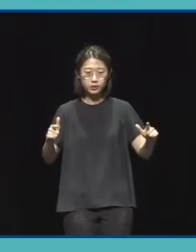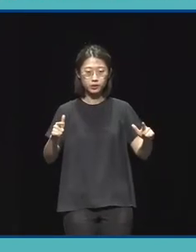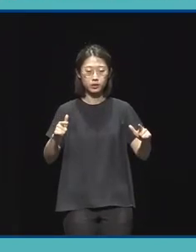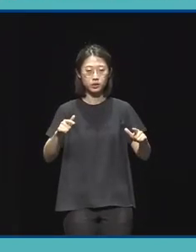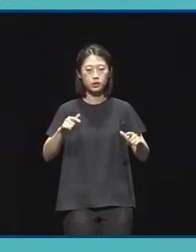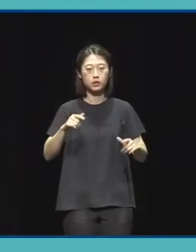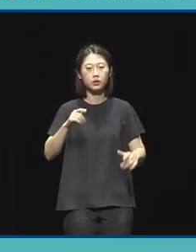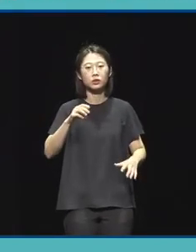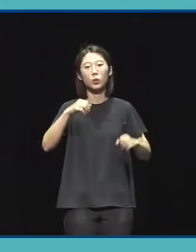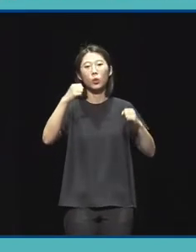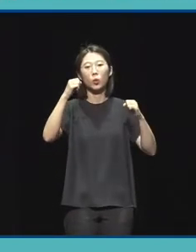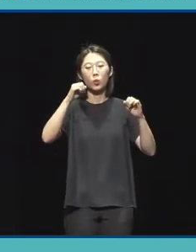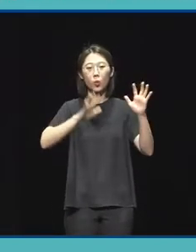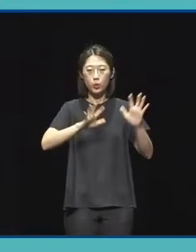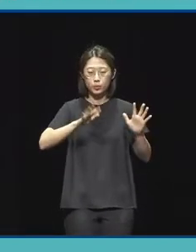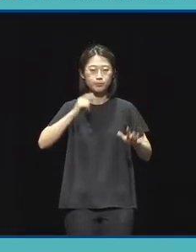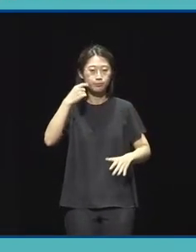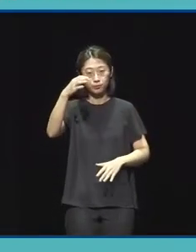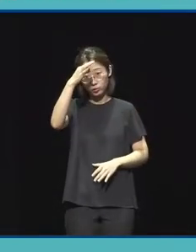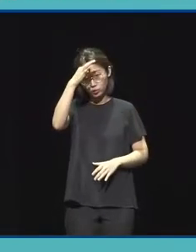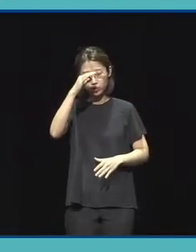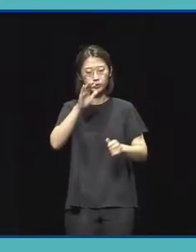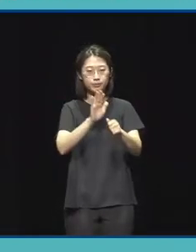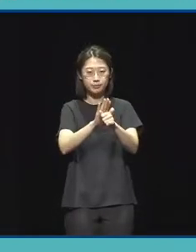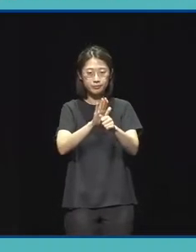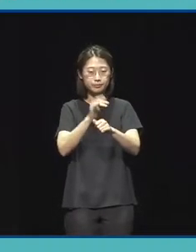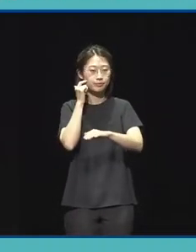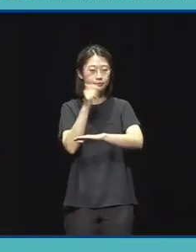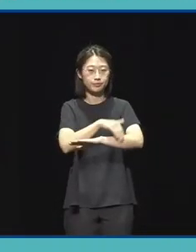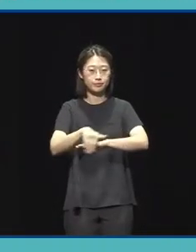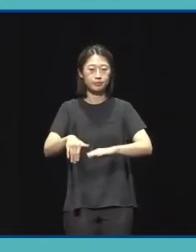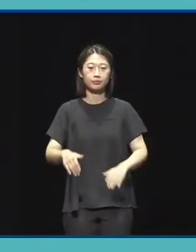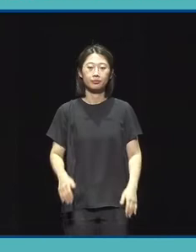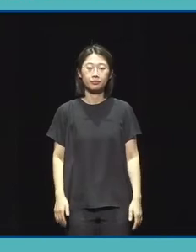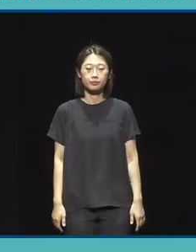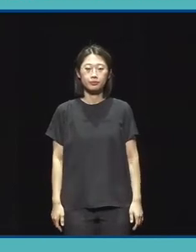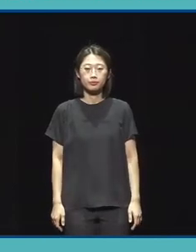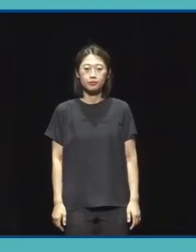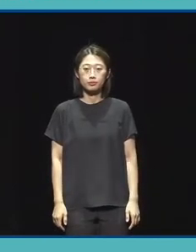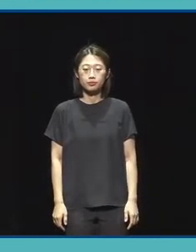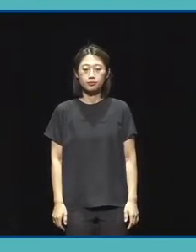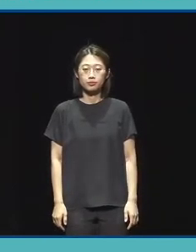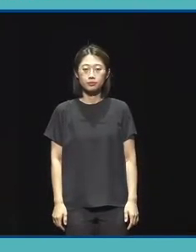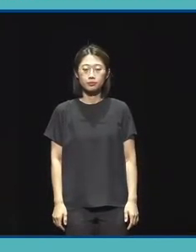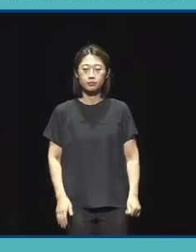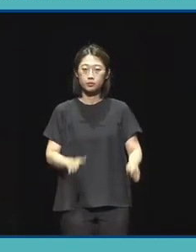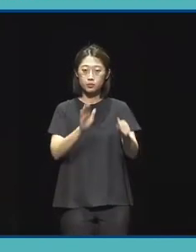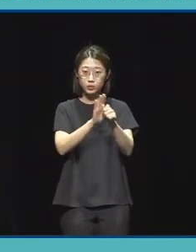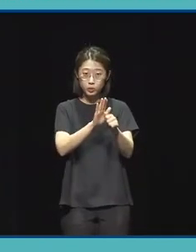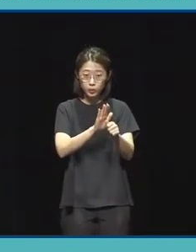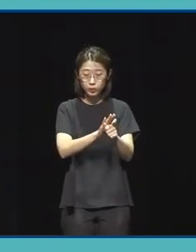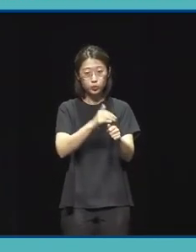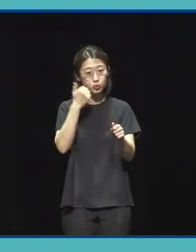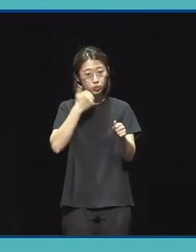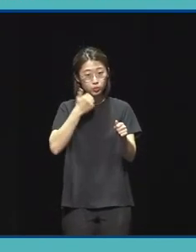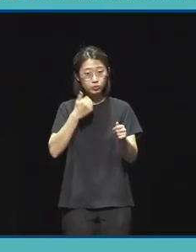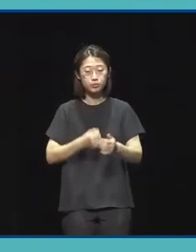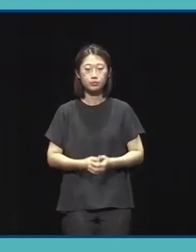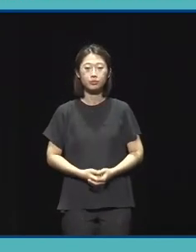갖춘 공연 예술 작품들을 지원하고자 합니다 네 지원 대상은